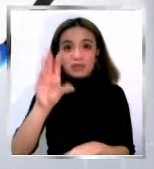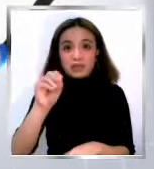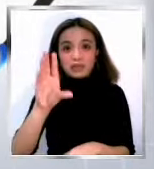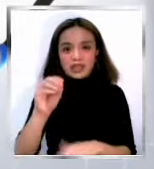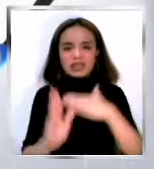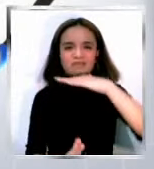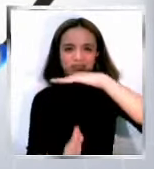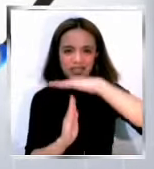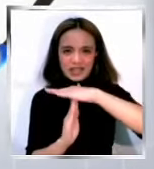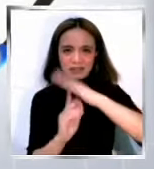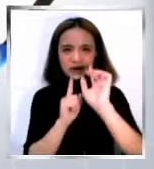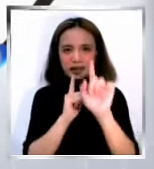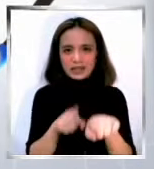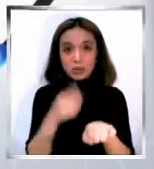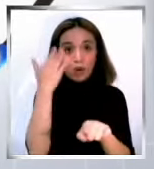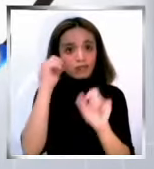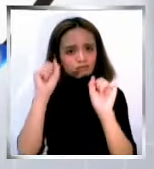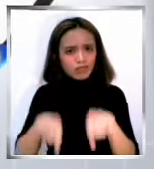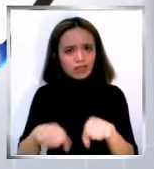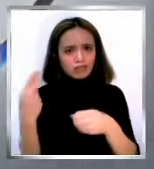sa tsansang manalo.